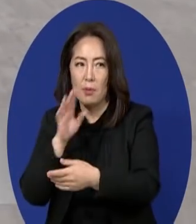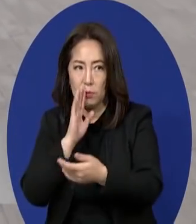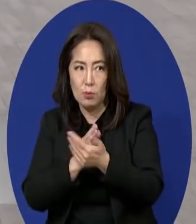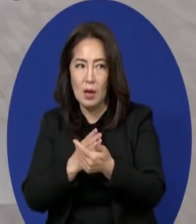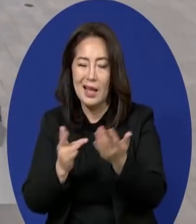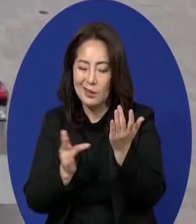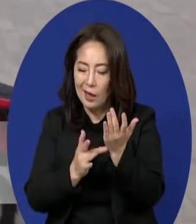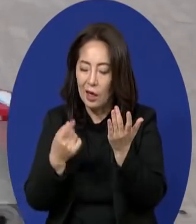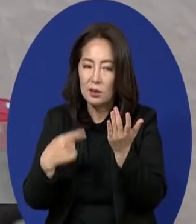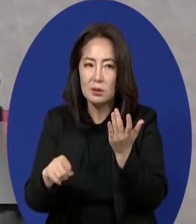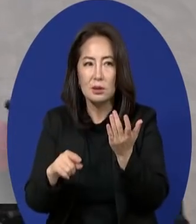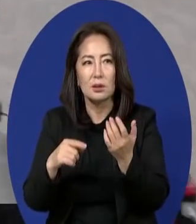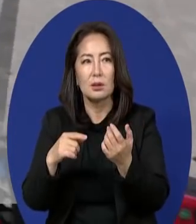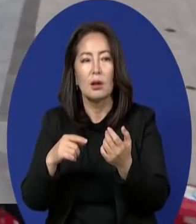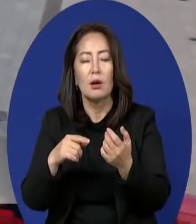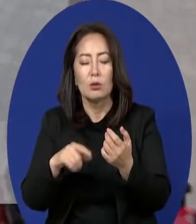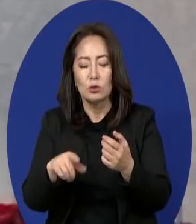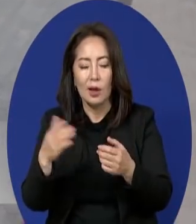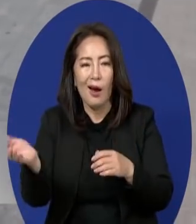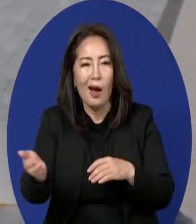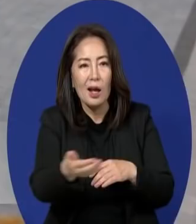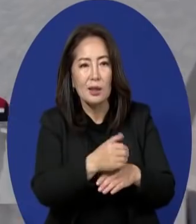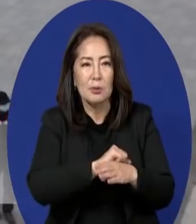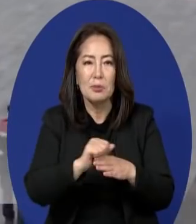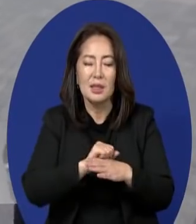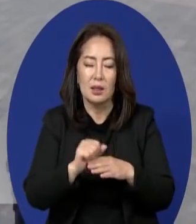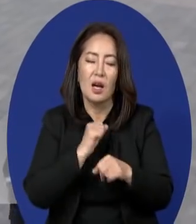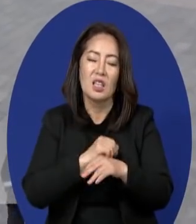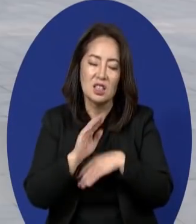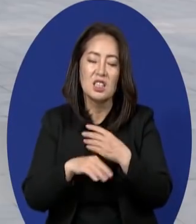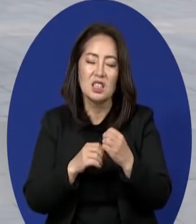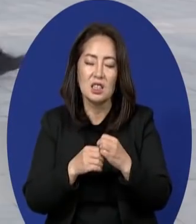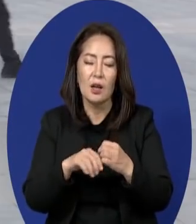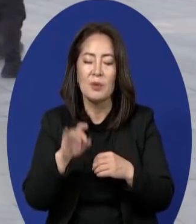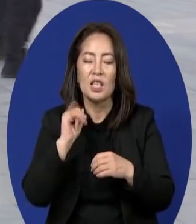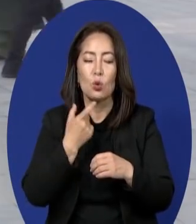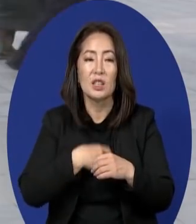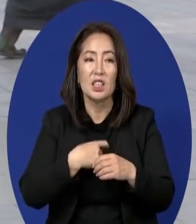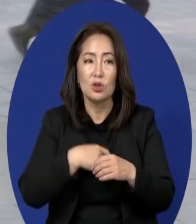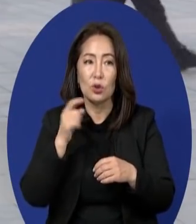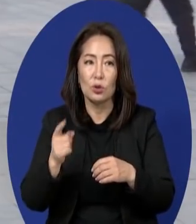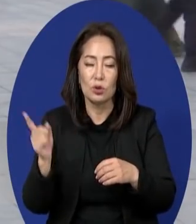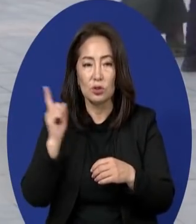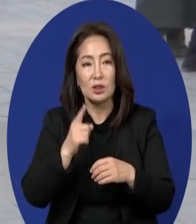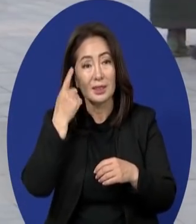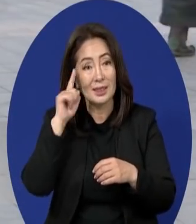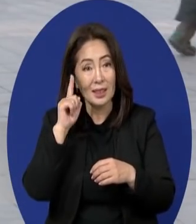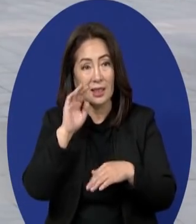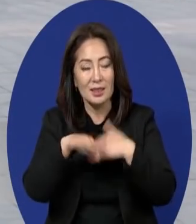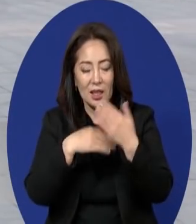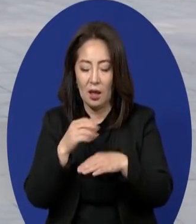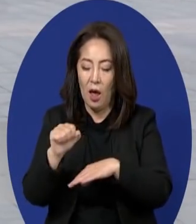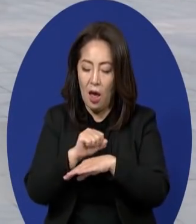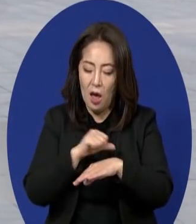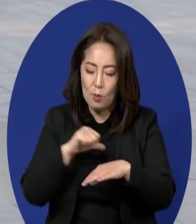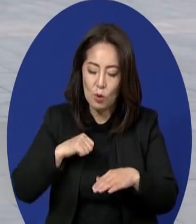бүртлийг одоо гадны төжил бэлдэх энэ одоо асуудлыг шийдэж байна. Тэгээд энэ одоо их хурлын гишүүн маань бас өнөөдөр ингэ санаачлаад дээрээс нь аймаг орн утгын